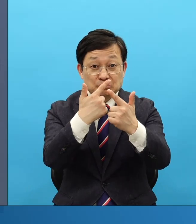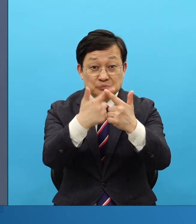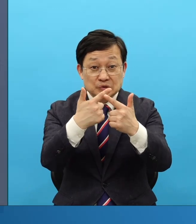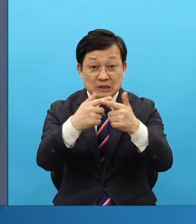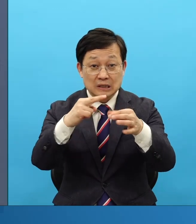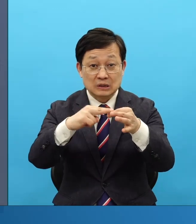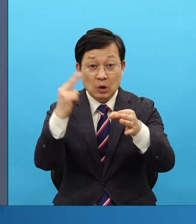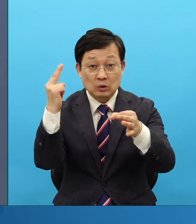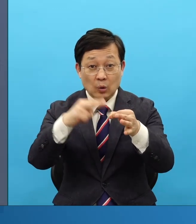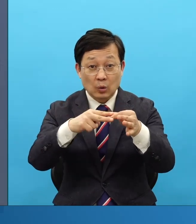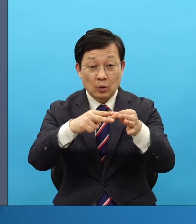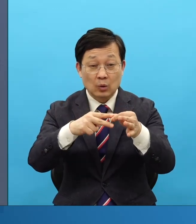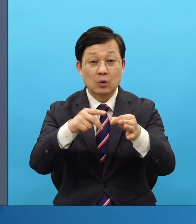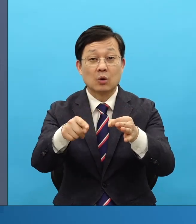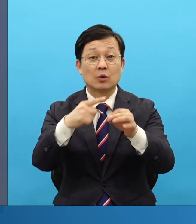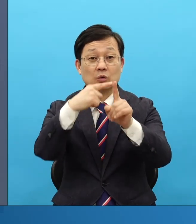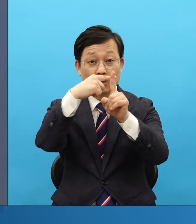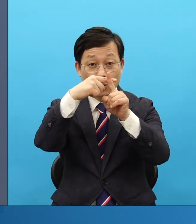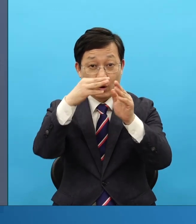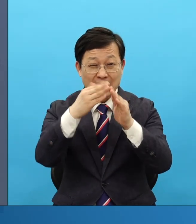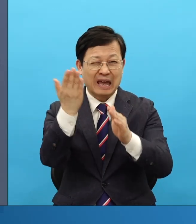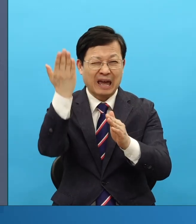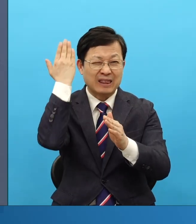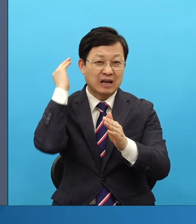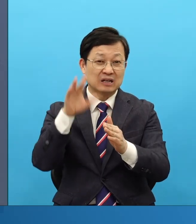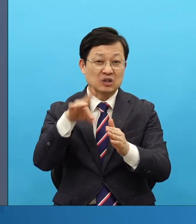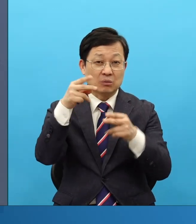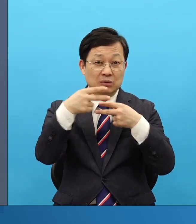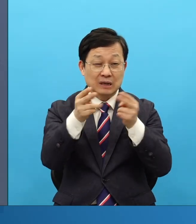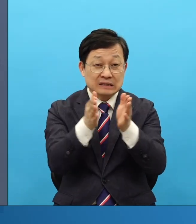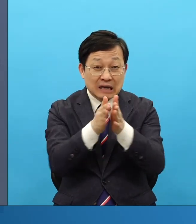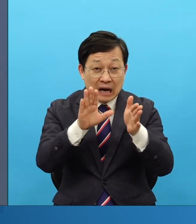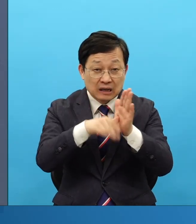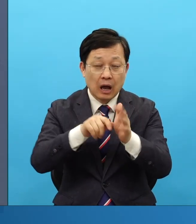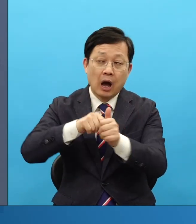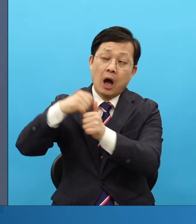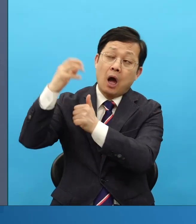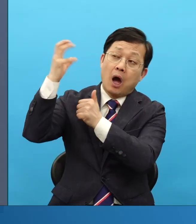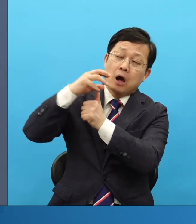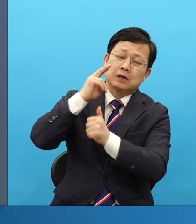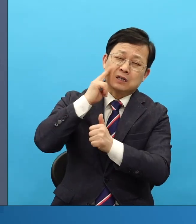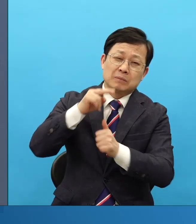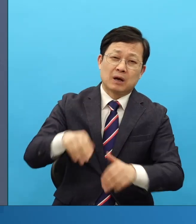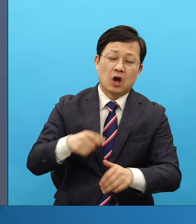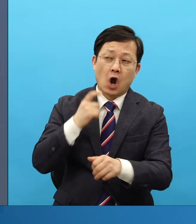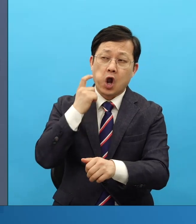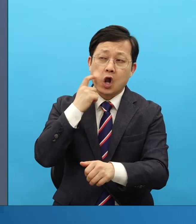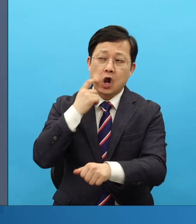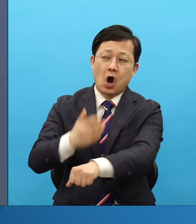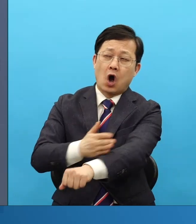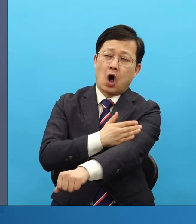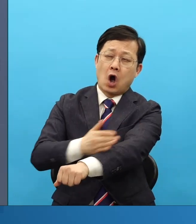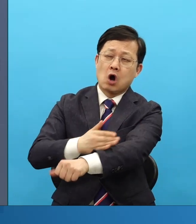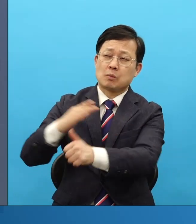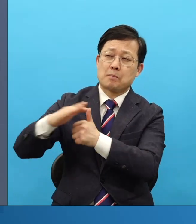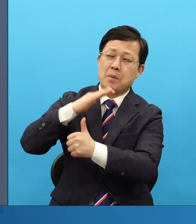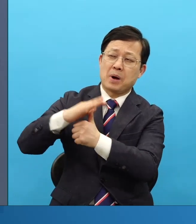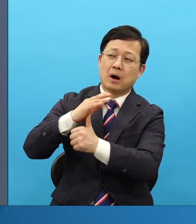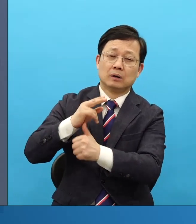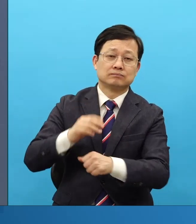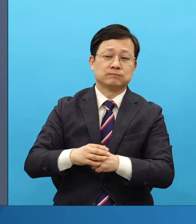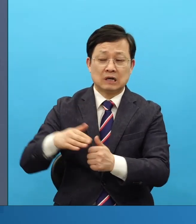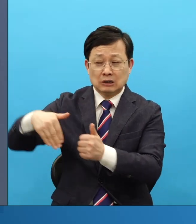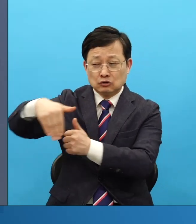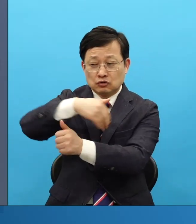핍박을 많이 받았습니다. You know, from the very beginning, when we started from this church, we received 어쩌면 그런 great 거짓말을 persecution. 잘하는지 막 거짓말로 덮여. And people, they lied so 이 well. 주의